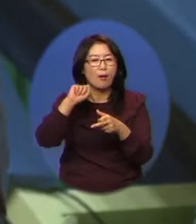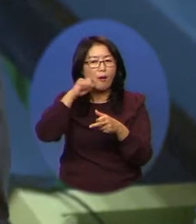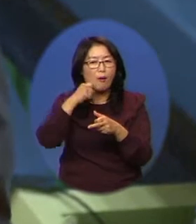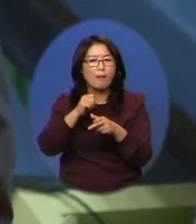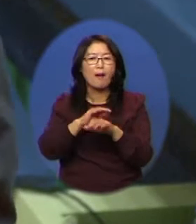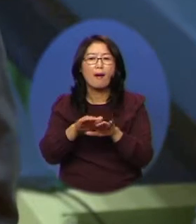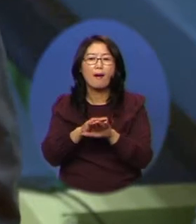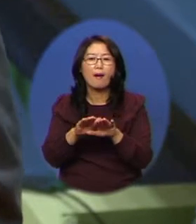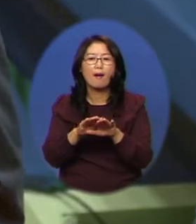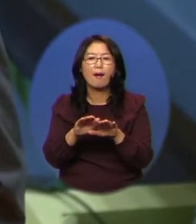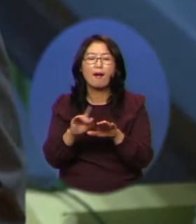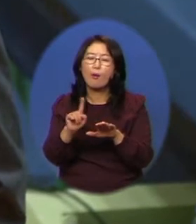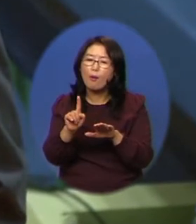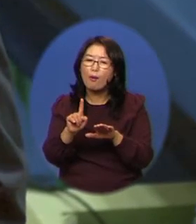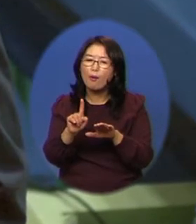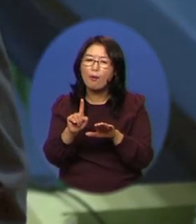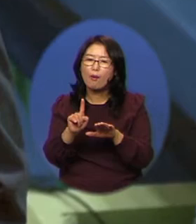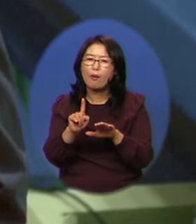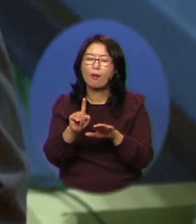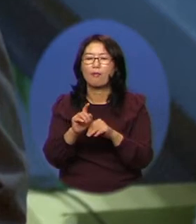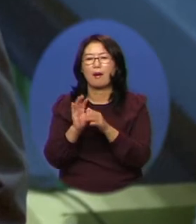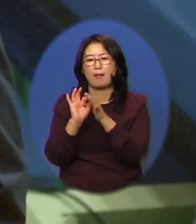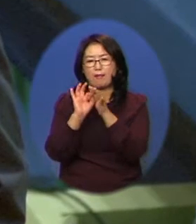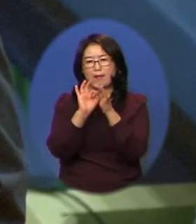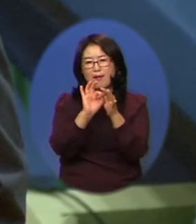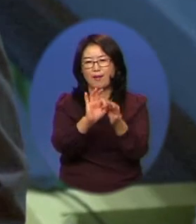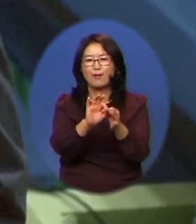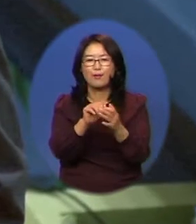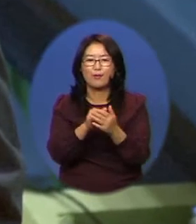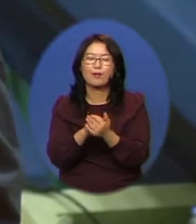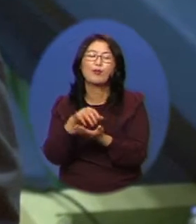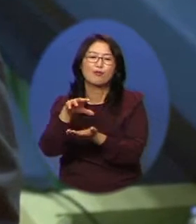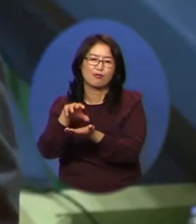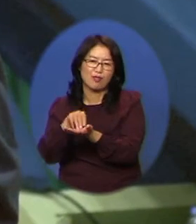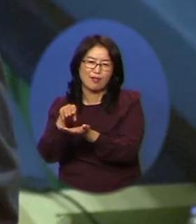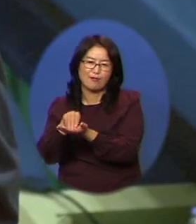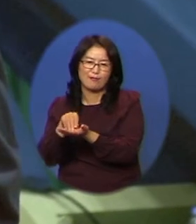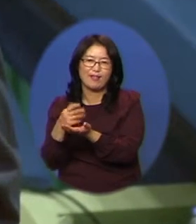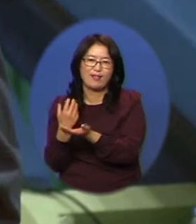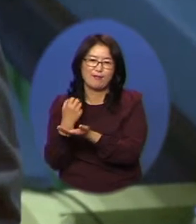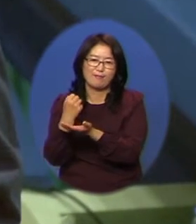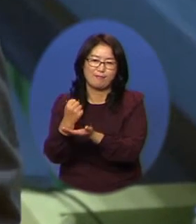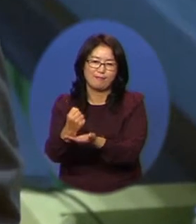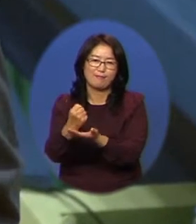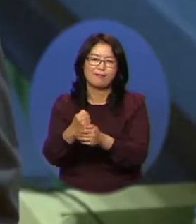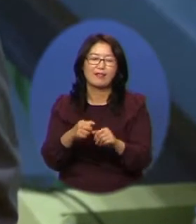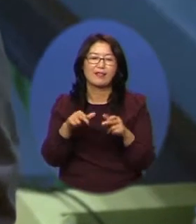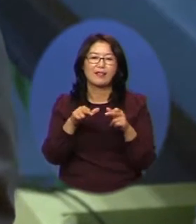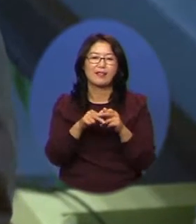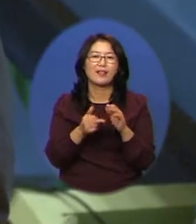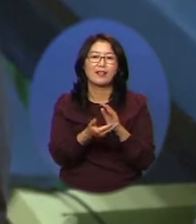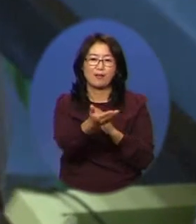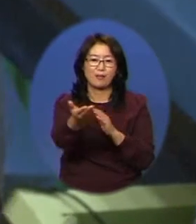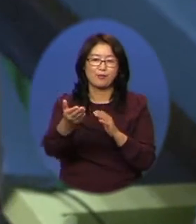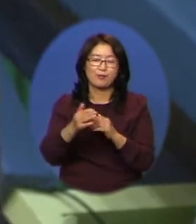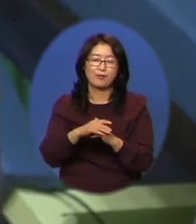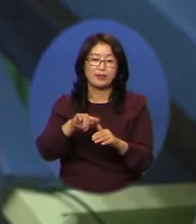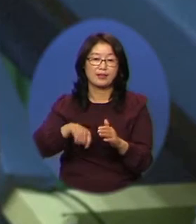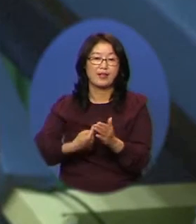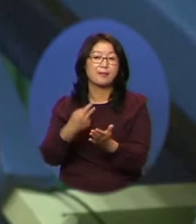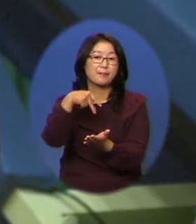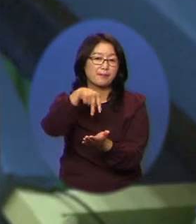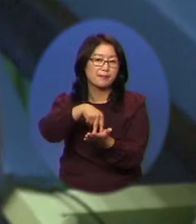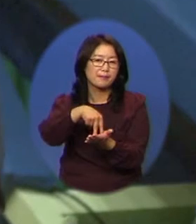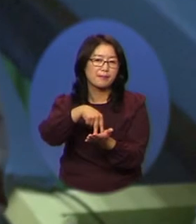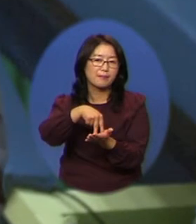참으로 지금도 숙제로 남아 있습니다. 그러나 이제 장애인 여러분들도 자립할 수 있는